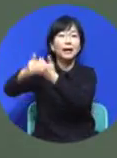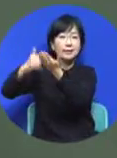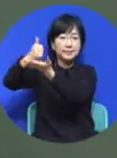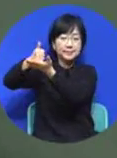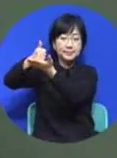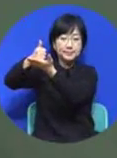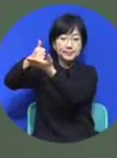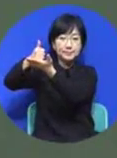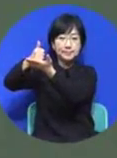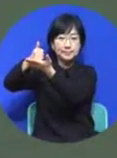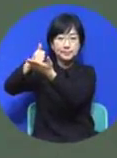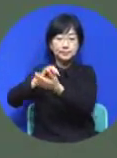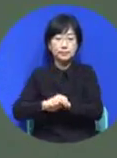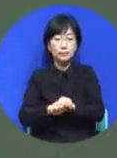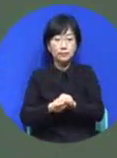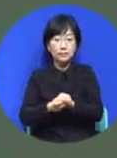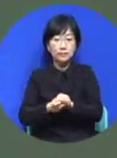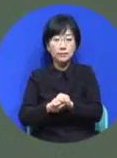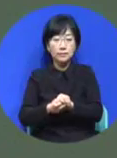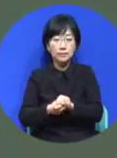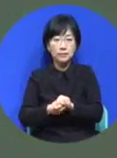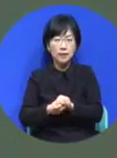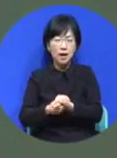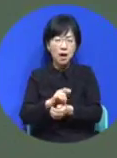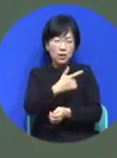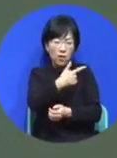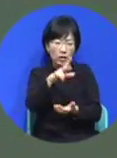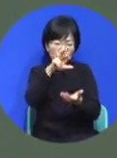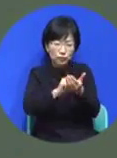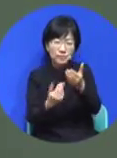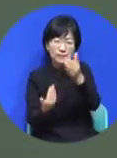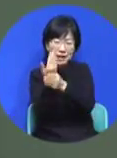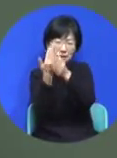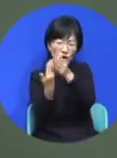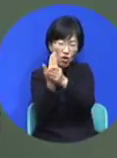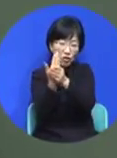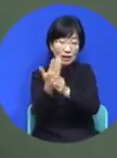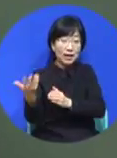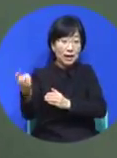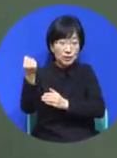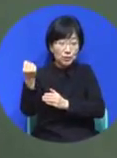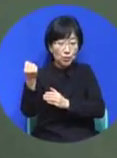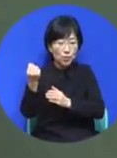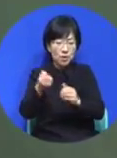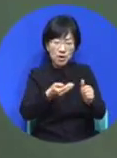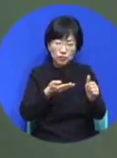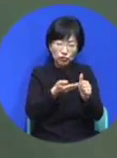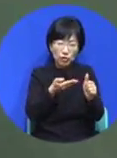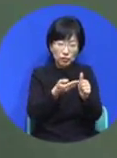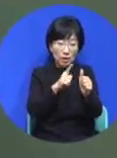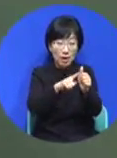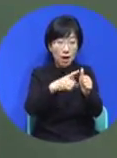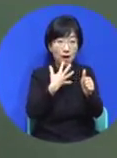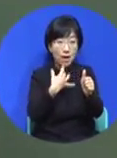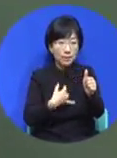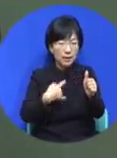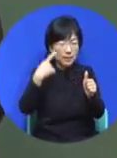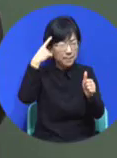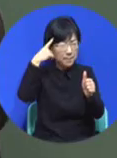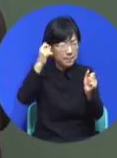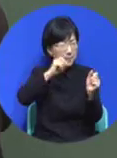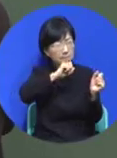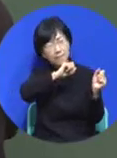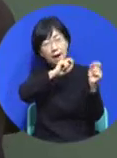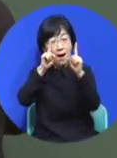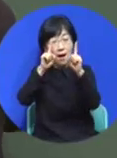이렇게 계속해서 불신앙이만 깨닫게 만드는 겁니다. And God rescued Abraham from the hands of Abimelech, and in this